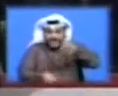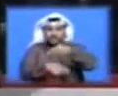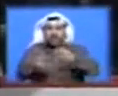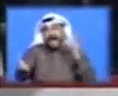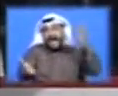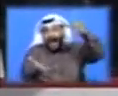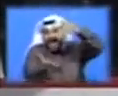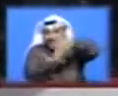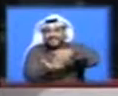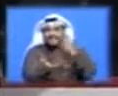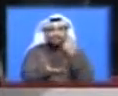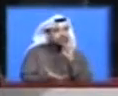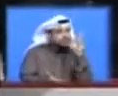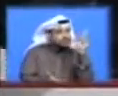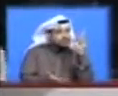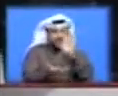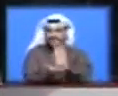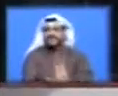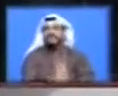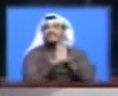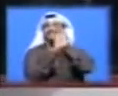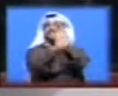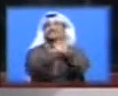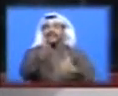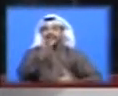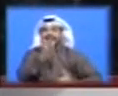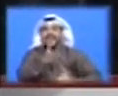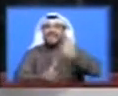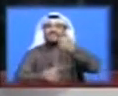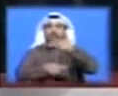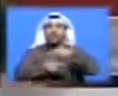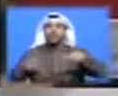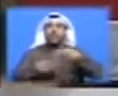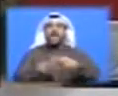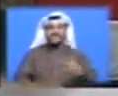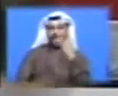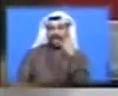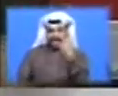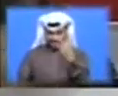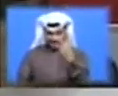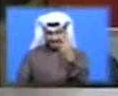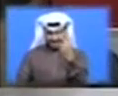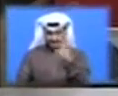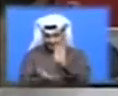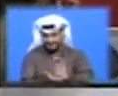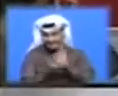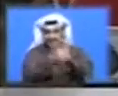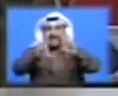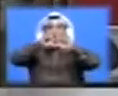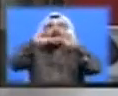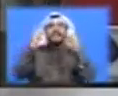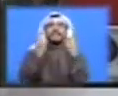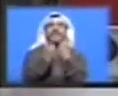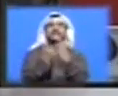الختام حصلت دولة الكويت على درع التكريم لسلسلة عالم المعرفة، كما حصلت على جائزة لجنة التحكيم